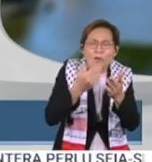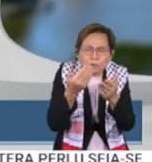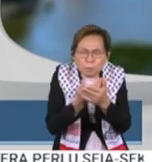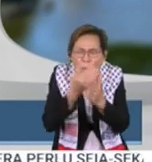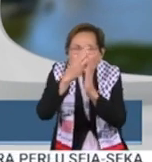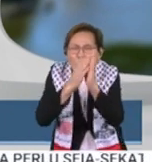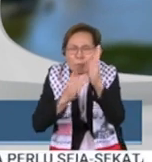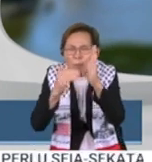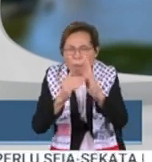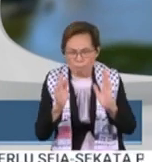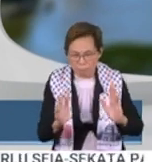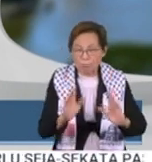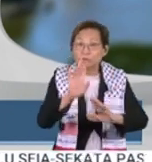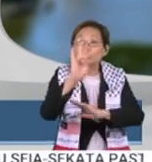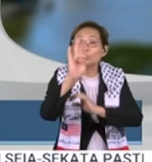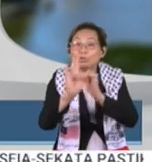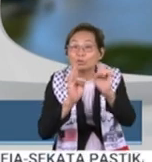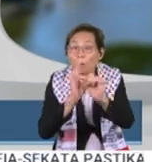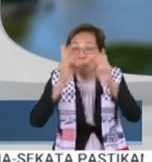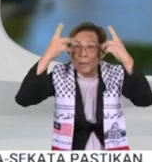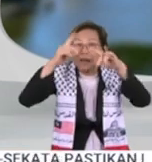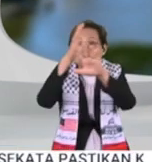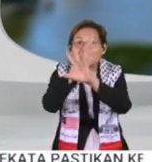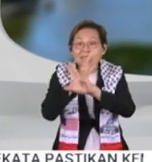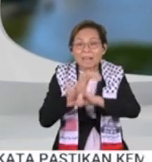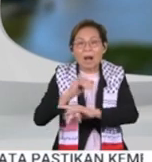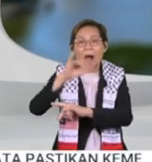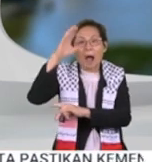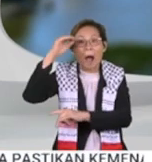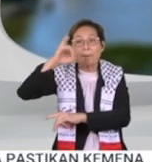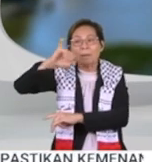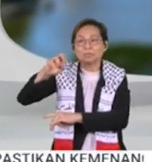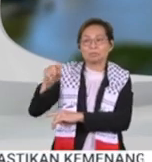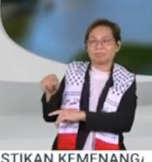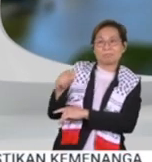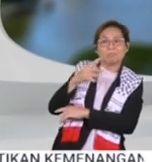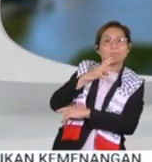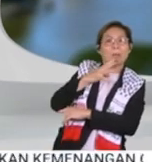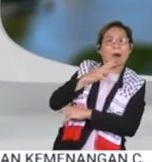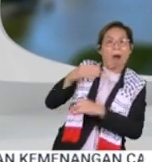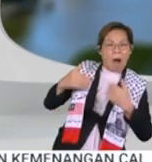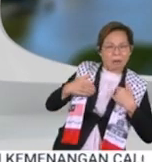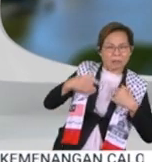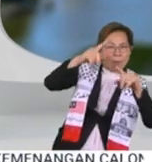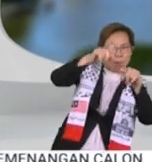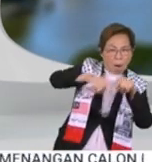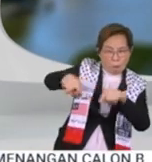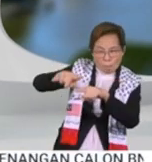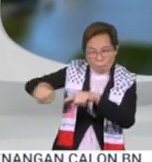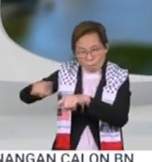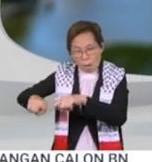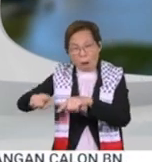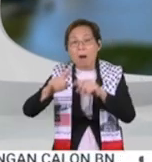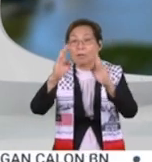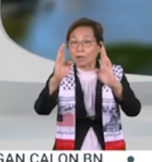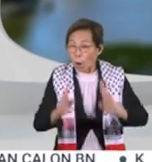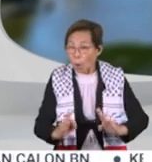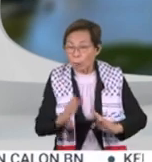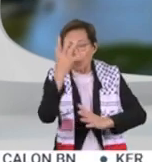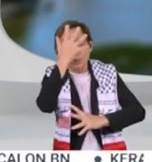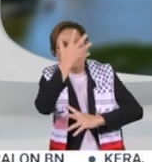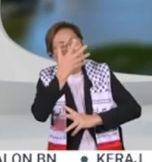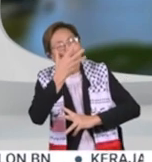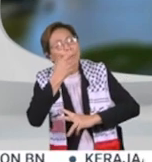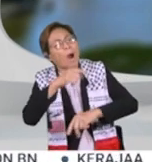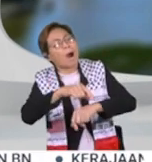dalam tempoh 7 tahun lagi. Premier Sarawak Tan Sri Abang Johor Tun Openg berkata dengan kepelbagaian suku kaum dan keindahan alam